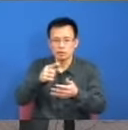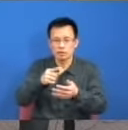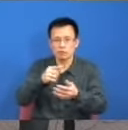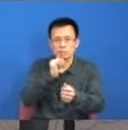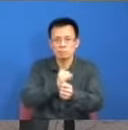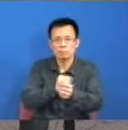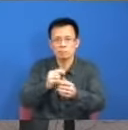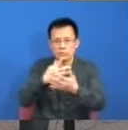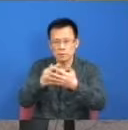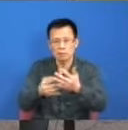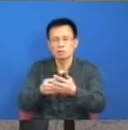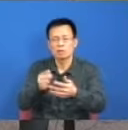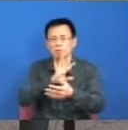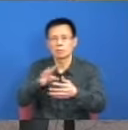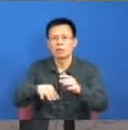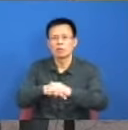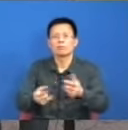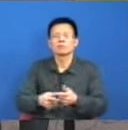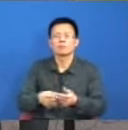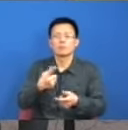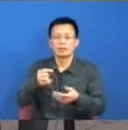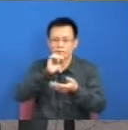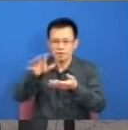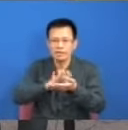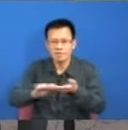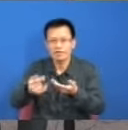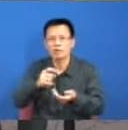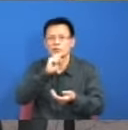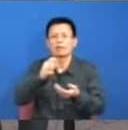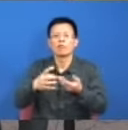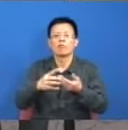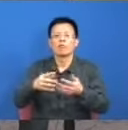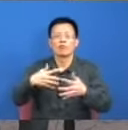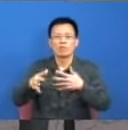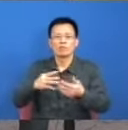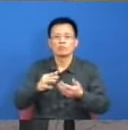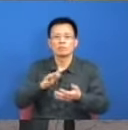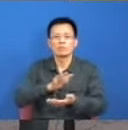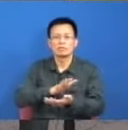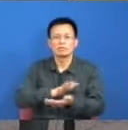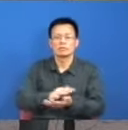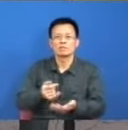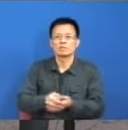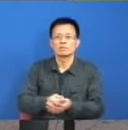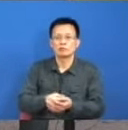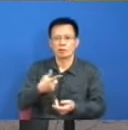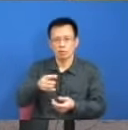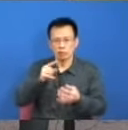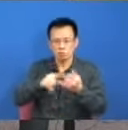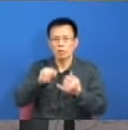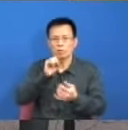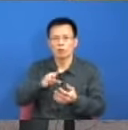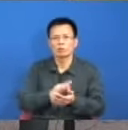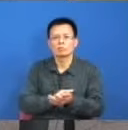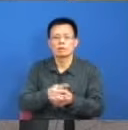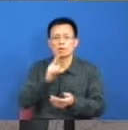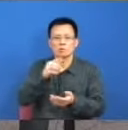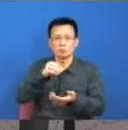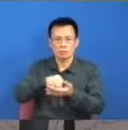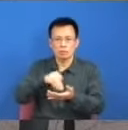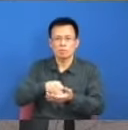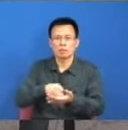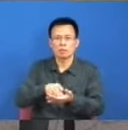事？不留案底，咁咪即係案底咯。即係我覺得最終嗰句都係咧，如果係要參加